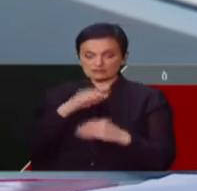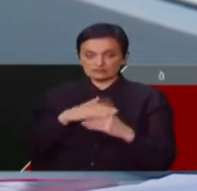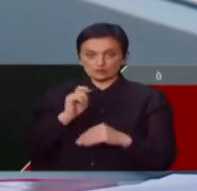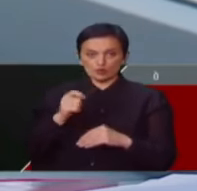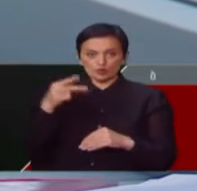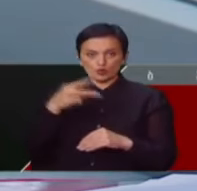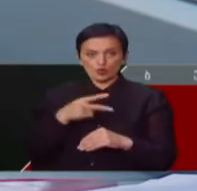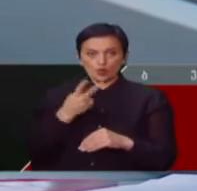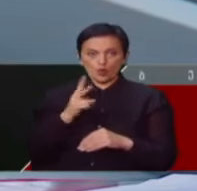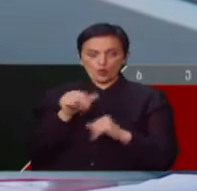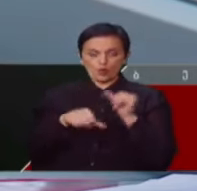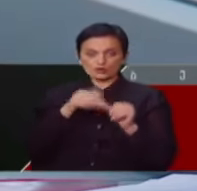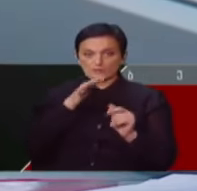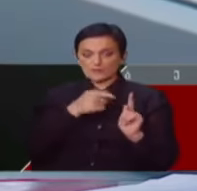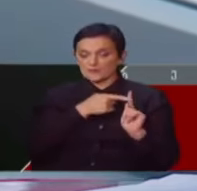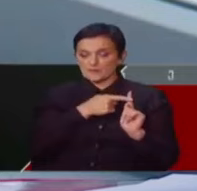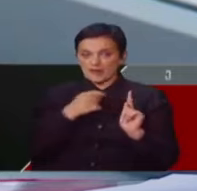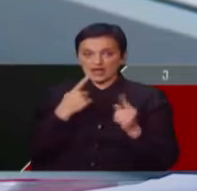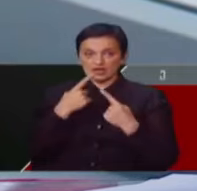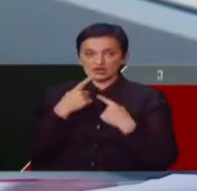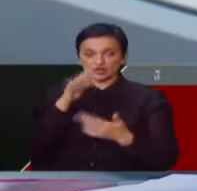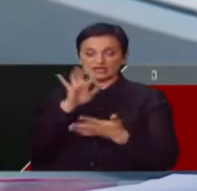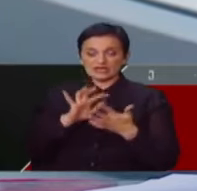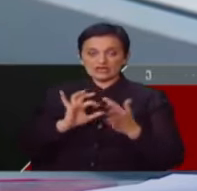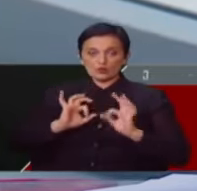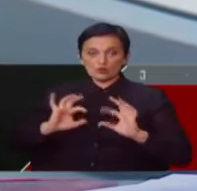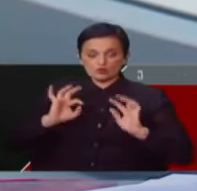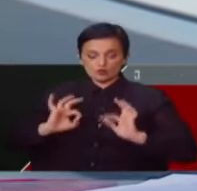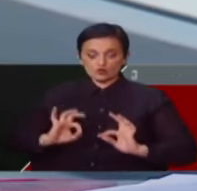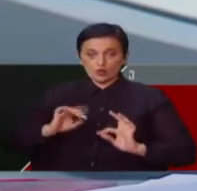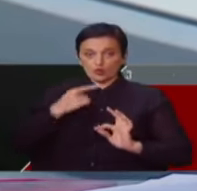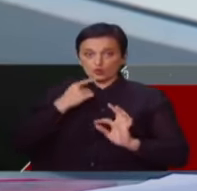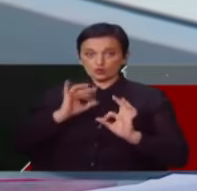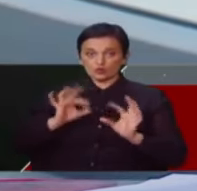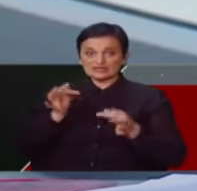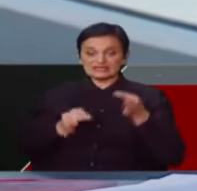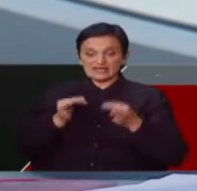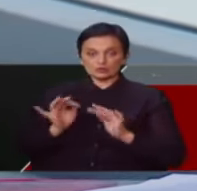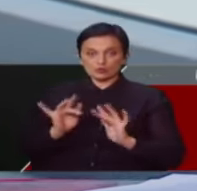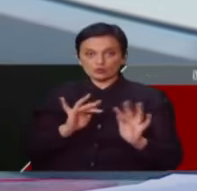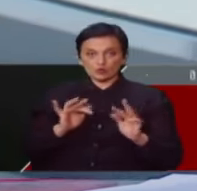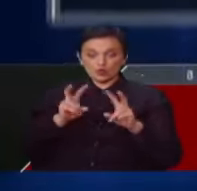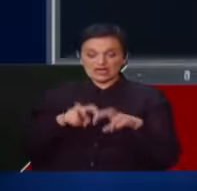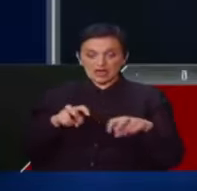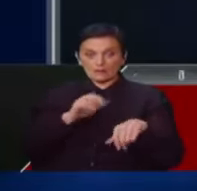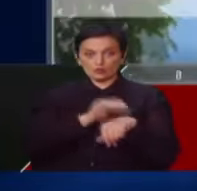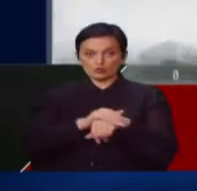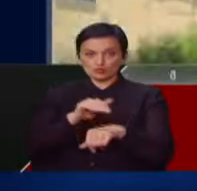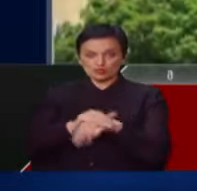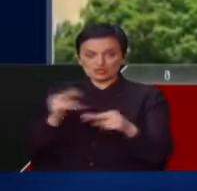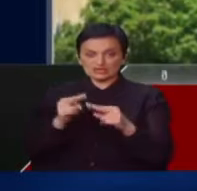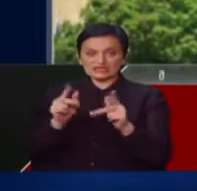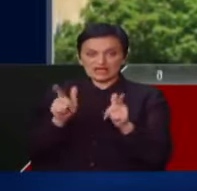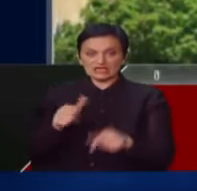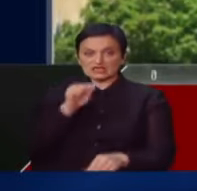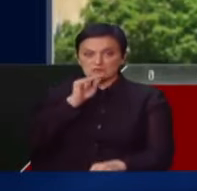საუბარია 2022 წლის პერიოდზე. განცხადება პროკურატურამ გაავრცელა, სადაც აღნიშნულია, სასამართლო პროცესზე გამოკვლეული მტკიცებულებები დადასტურდა,